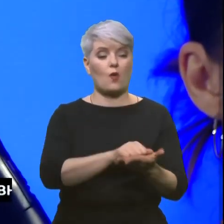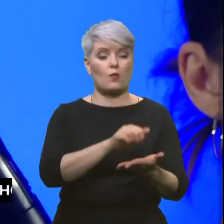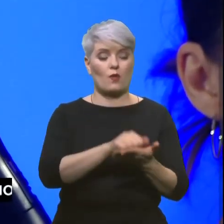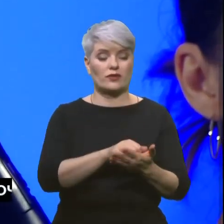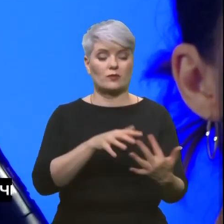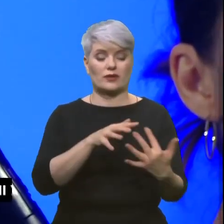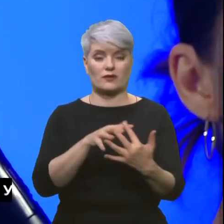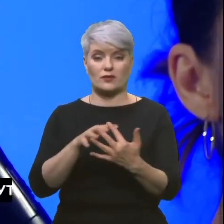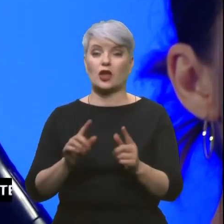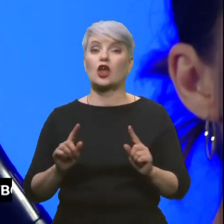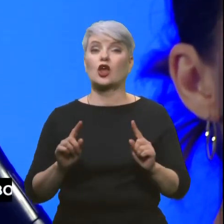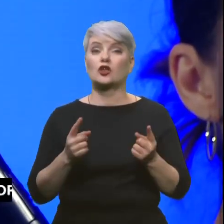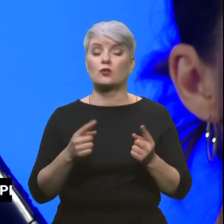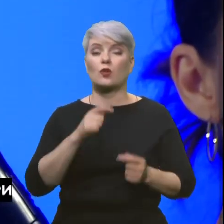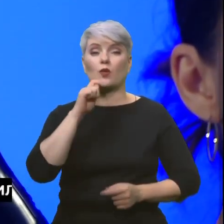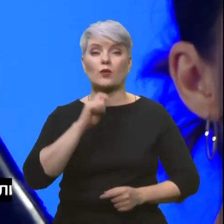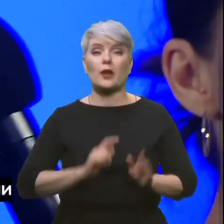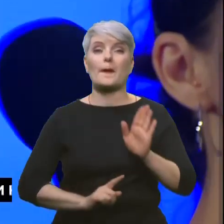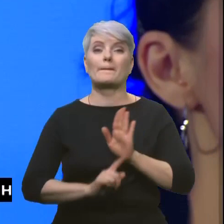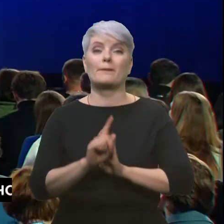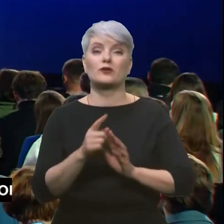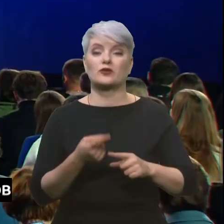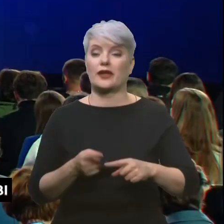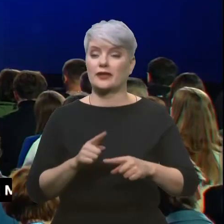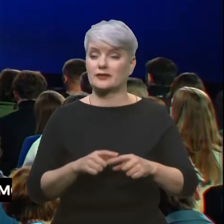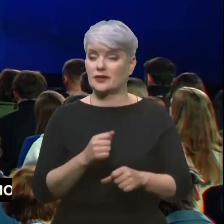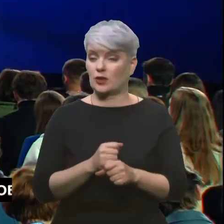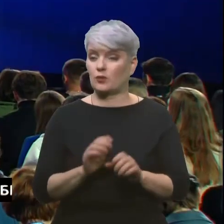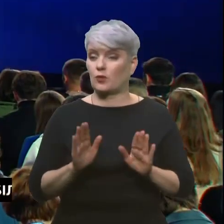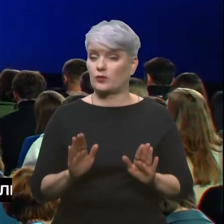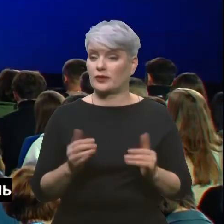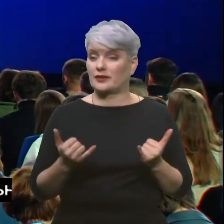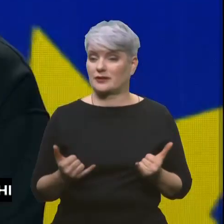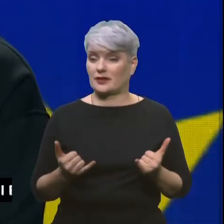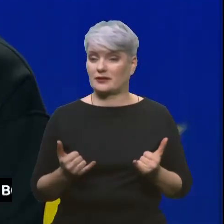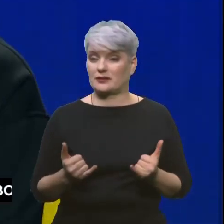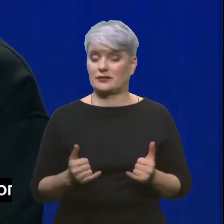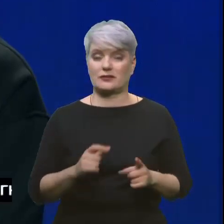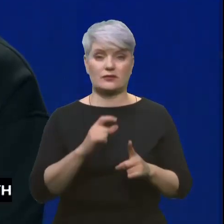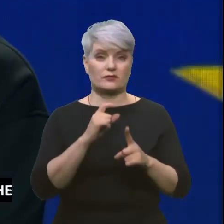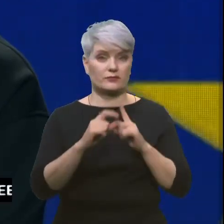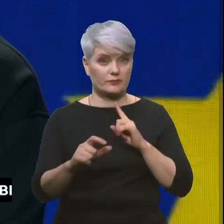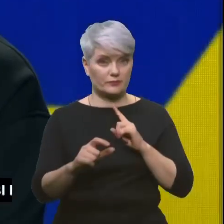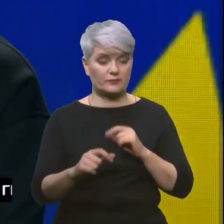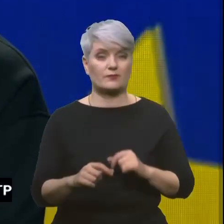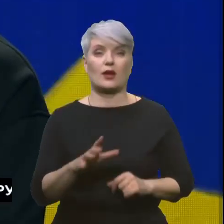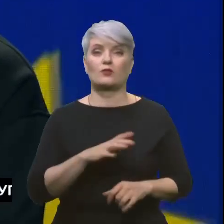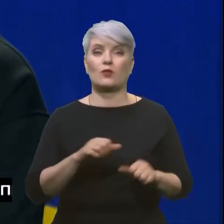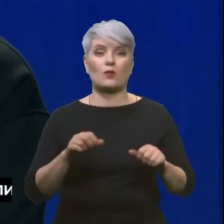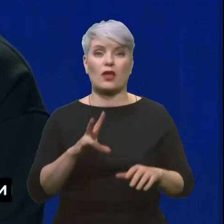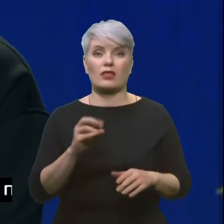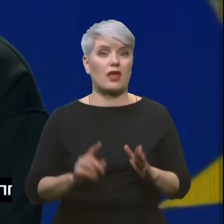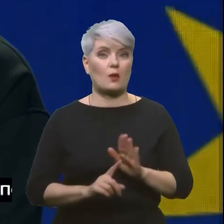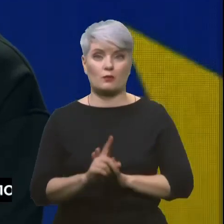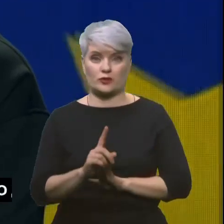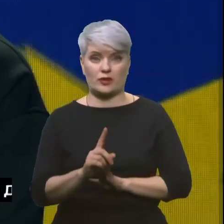Україна починає цю роботу тільки зараз? Дякую. По-перше, прийнято рішення не про початок, а питання продовження